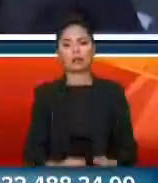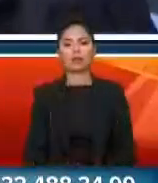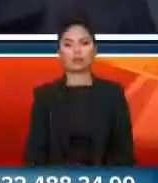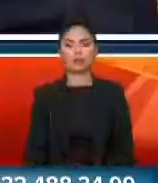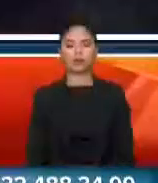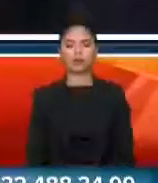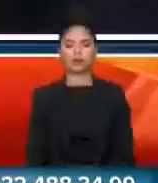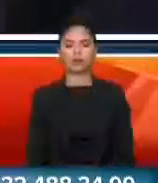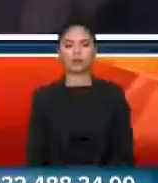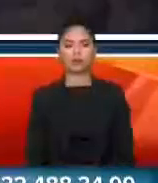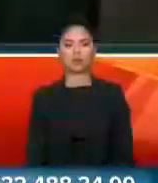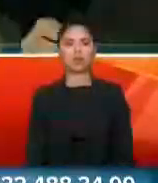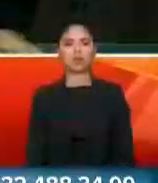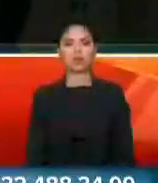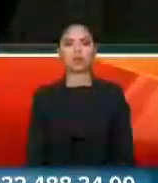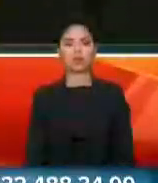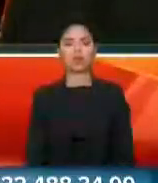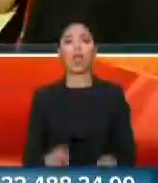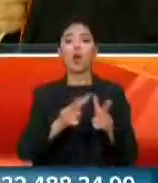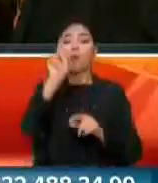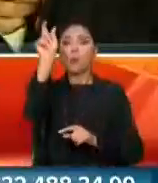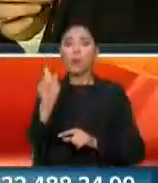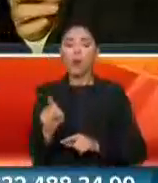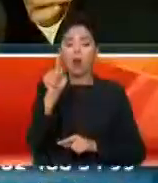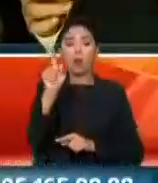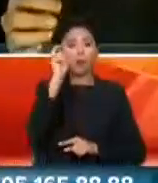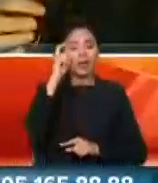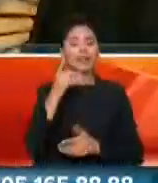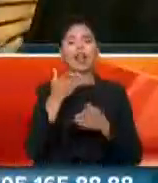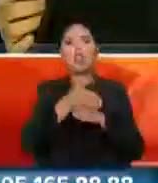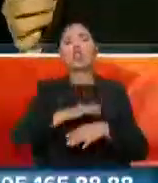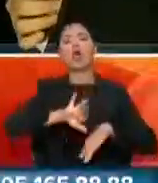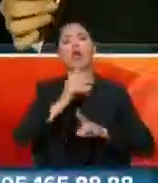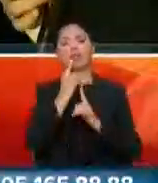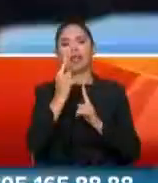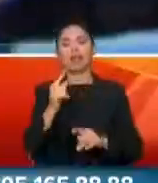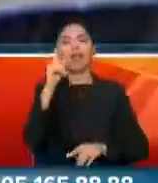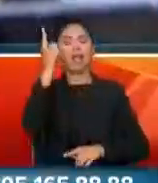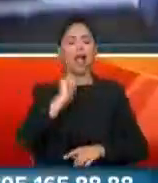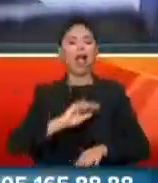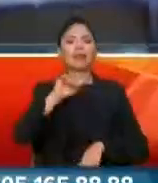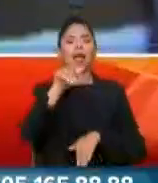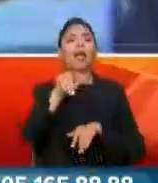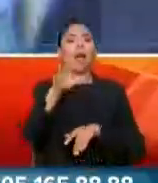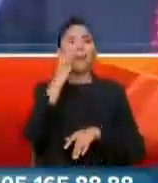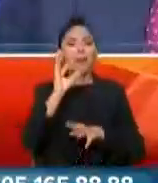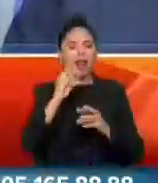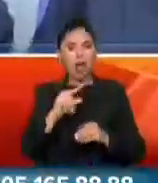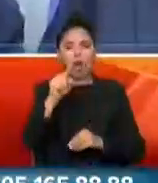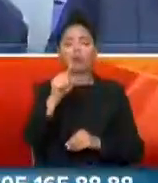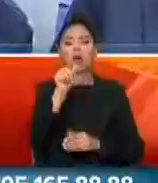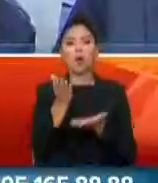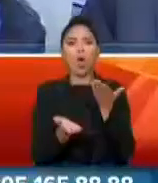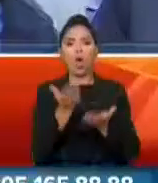harcıyorlardı, şimdi selam verenleri harcıyorlar. Muharrem İnce'nin bu iddiası da yalanlandı. Aday belirleme ölçüsünün kazanma